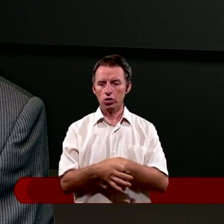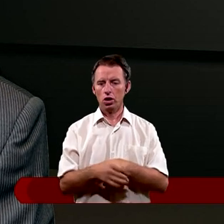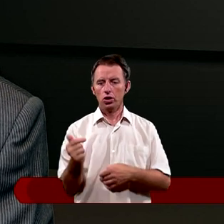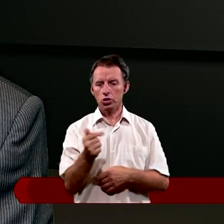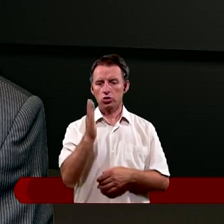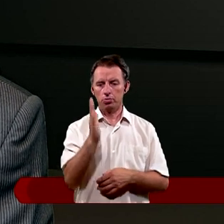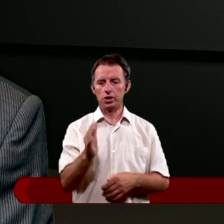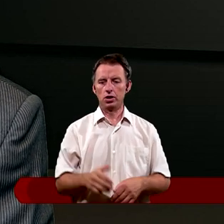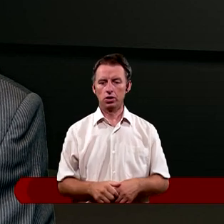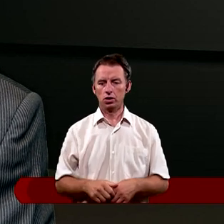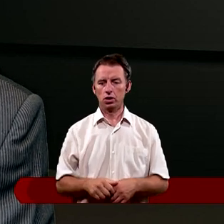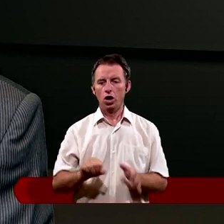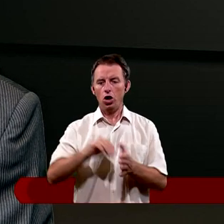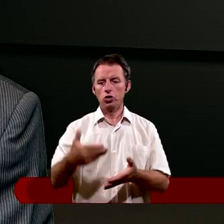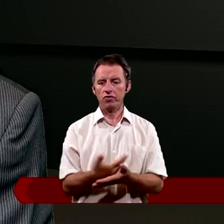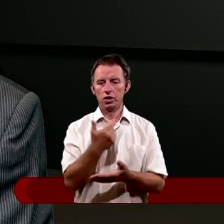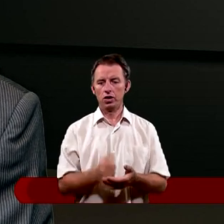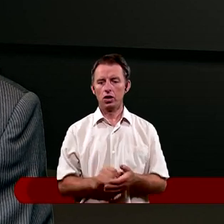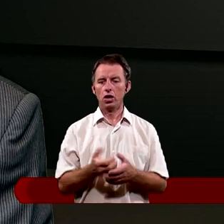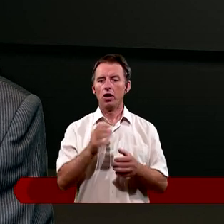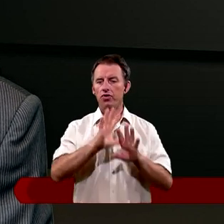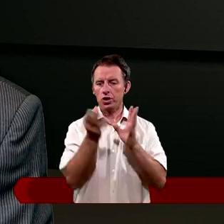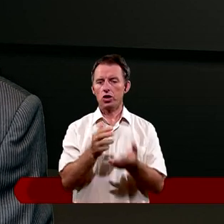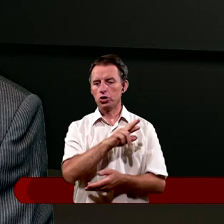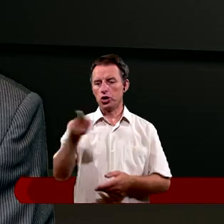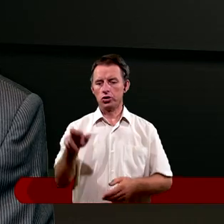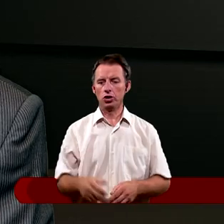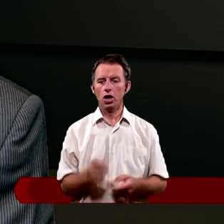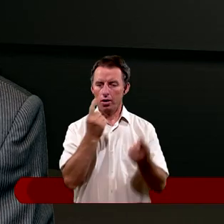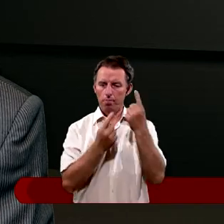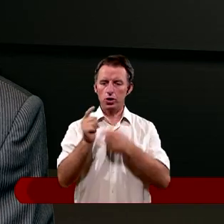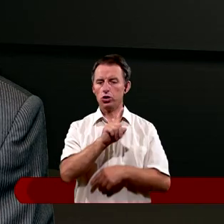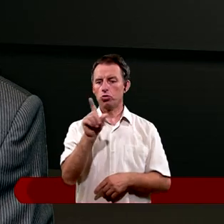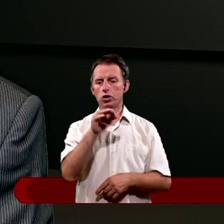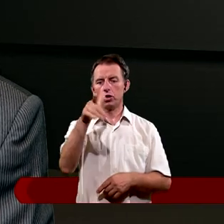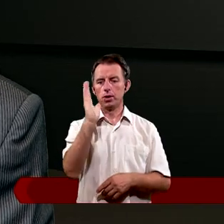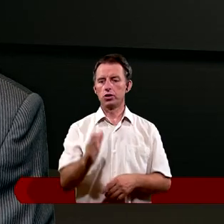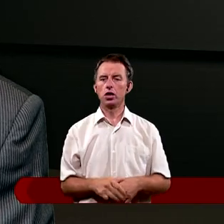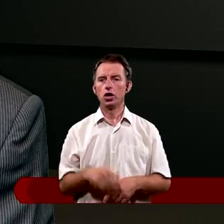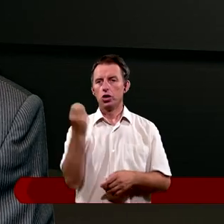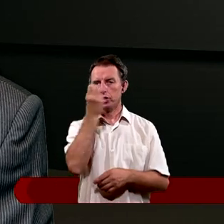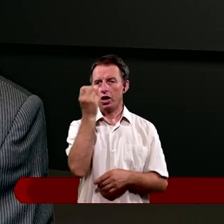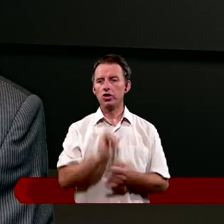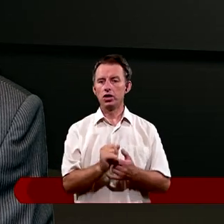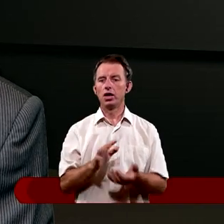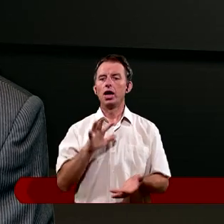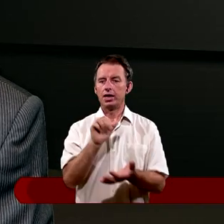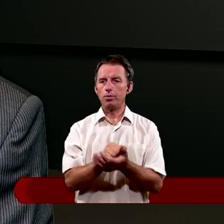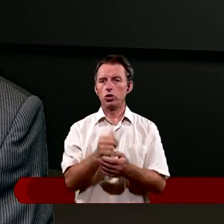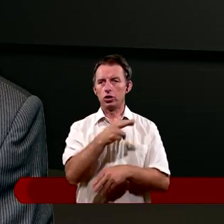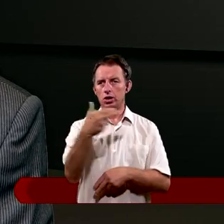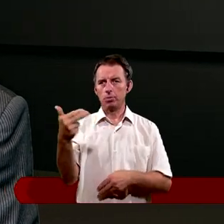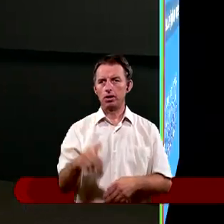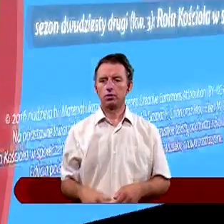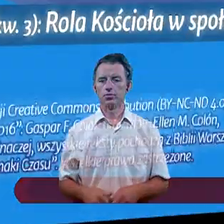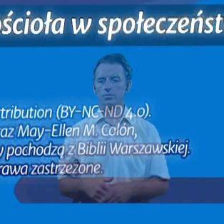studium dotyczyć będzie odnowienia wszechrzeczy. Myślę, że będzie to ciekawy i zajmujący